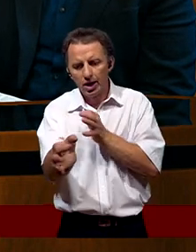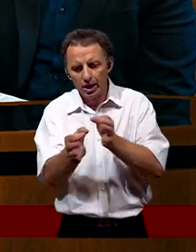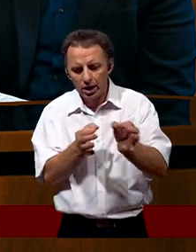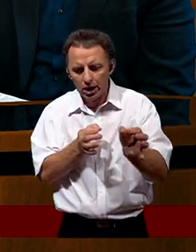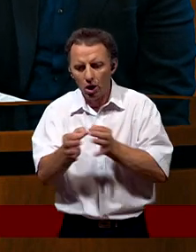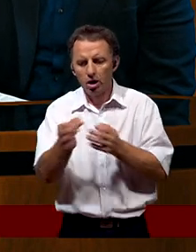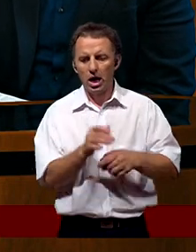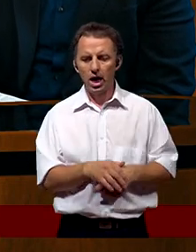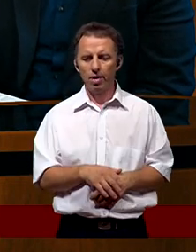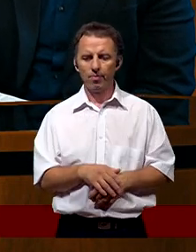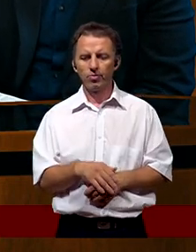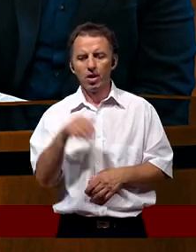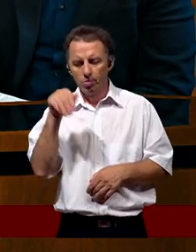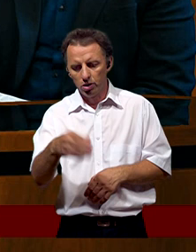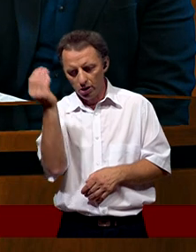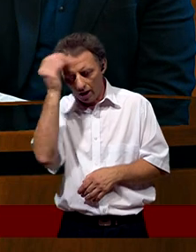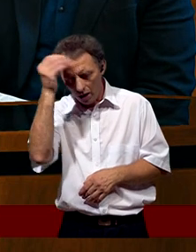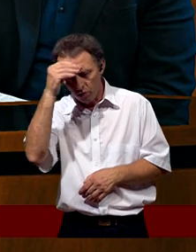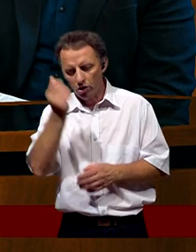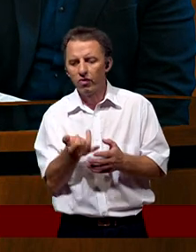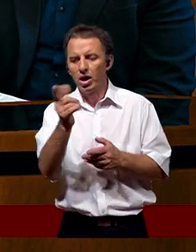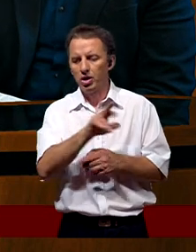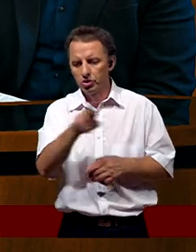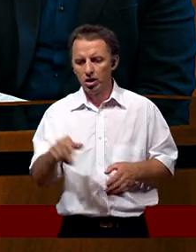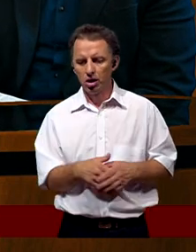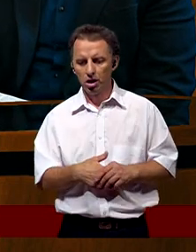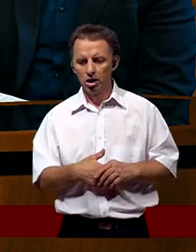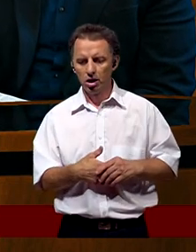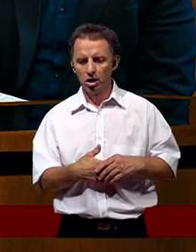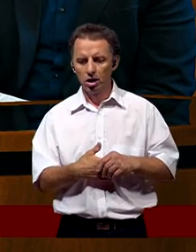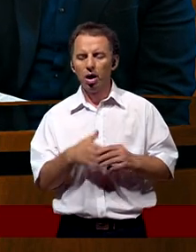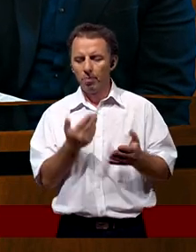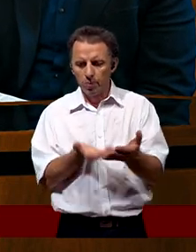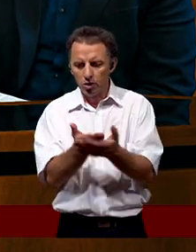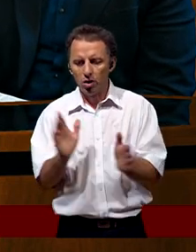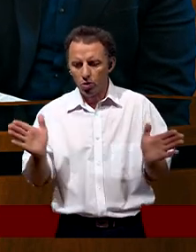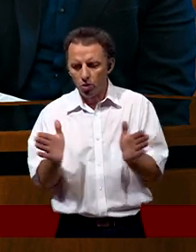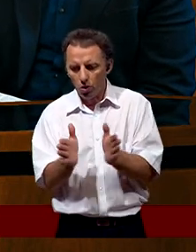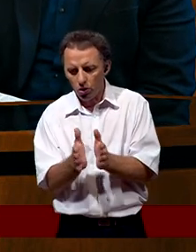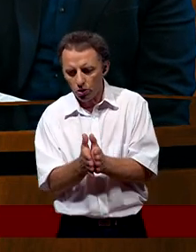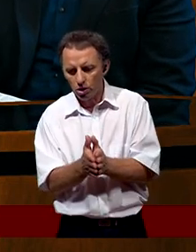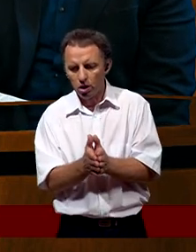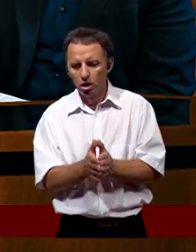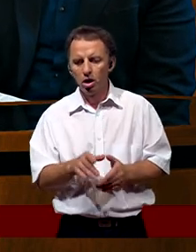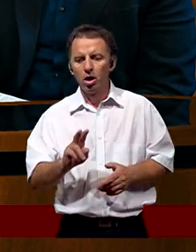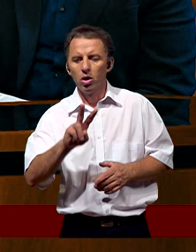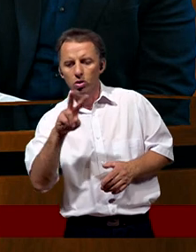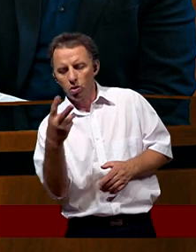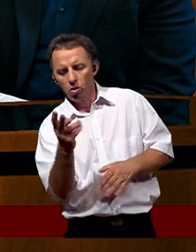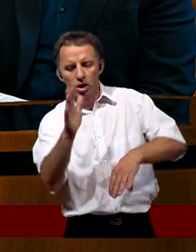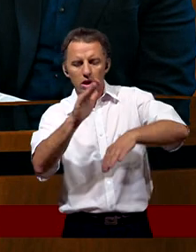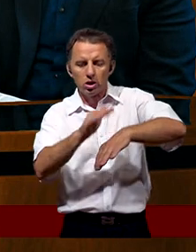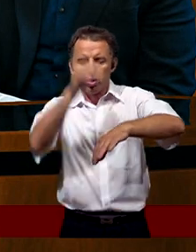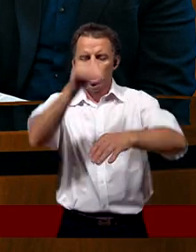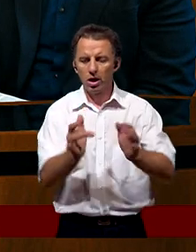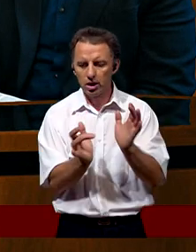historii i możemy naprawdę wiele się nauczyć. No ja tylko dodam króciutko, dla mnie też ten jakby drugi